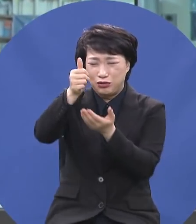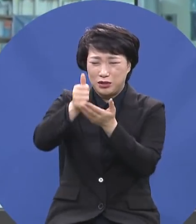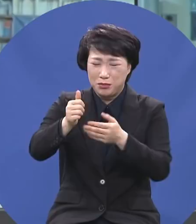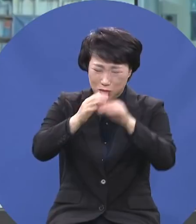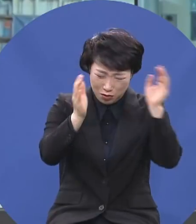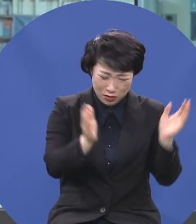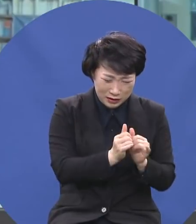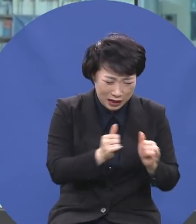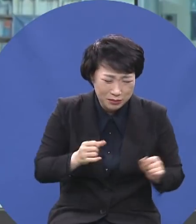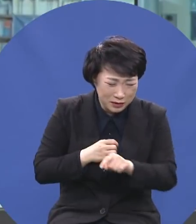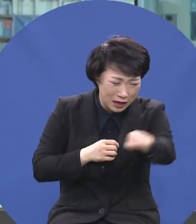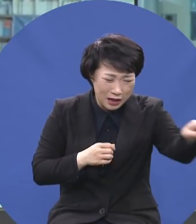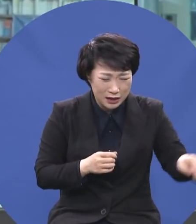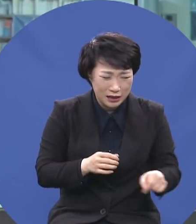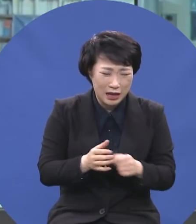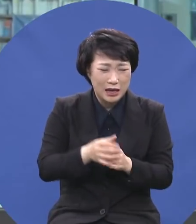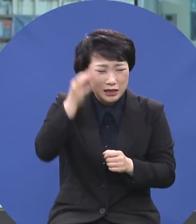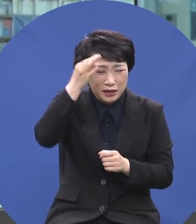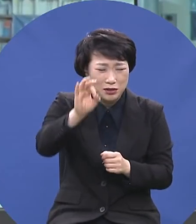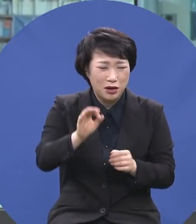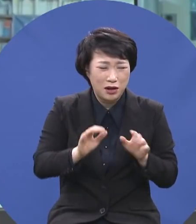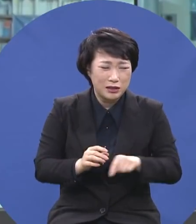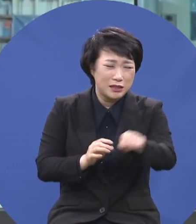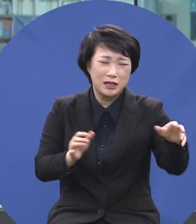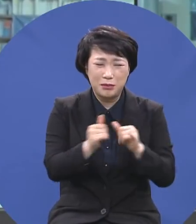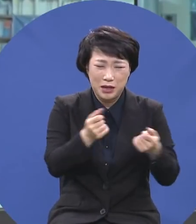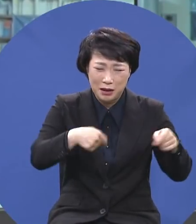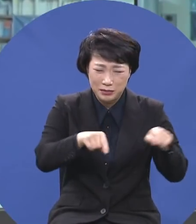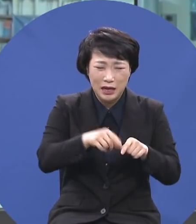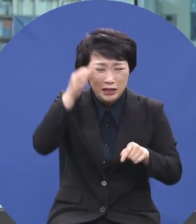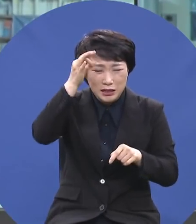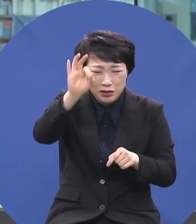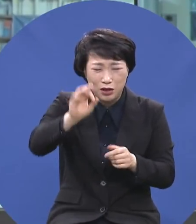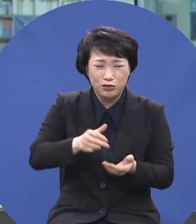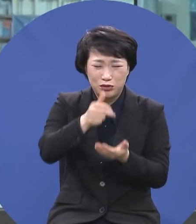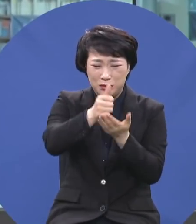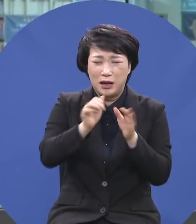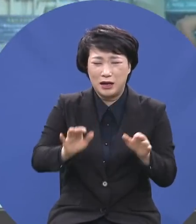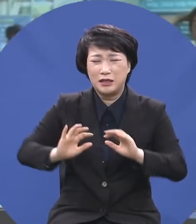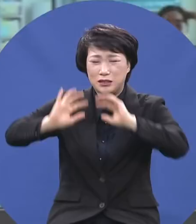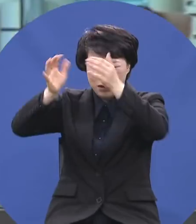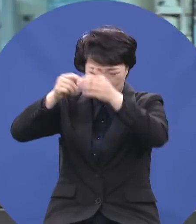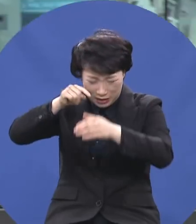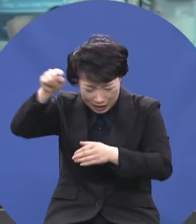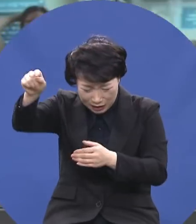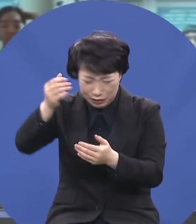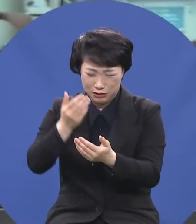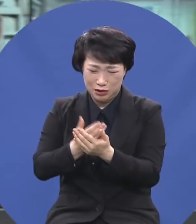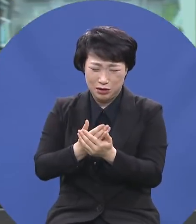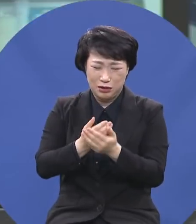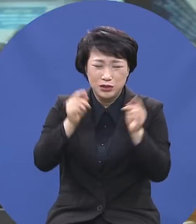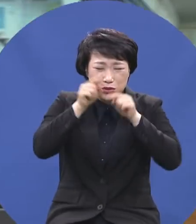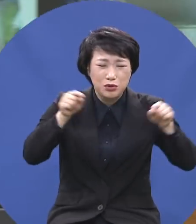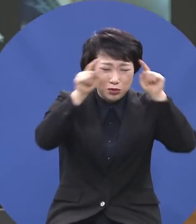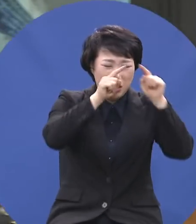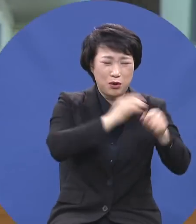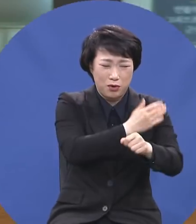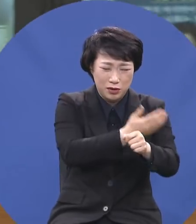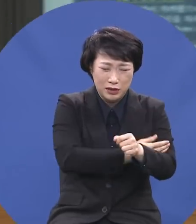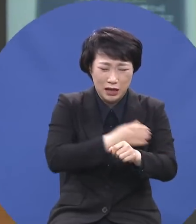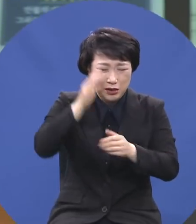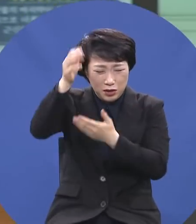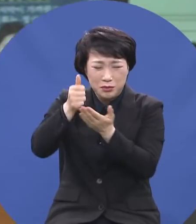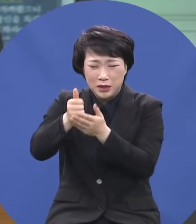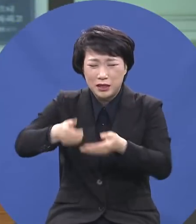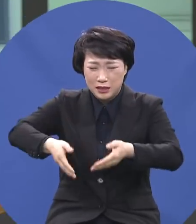모두에게 시인해서 사람들이 함께 시인해서 천국 가게 하옵소서. 음부의 권세는